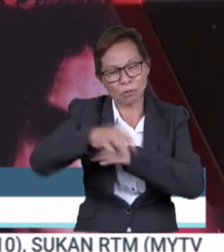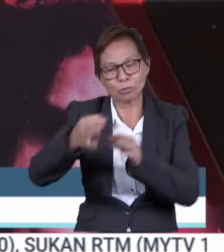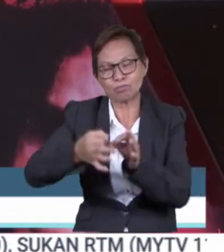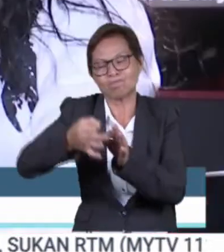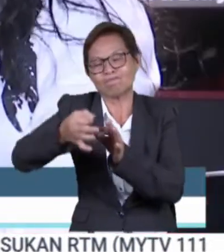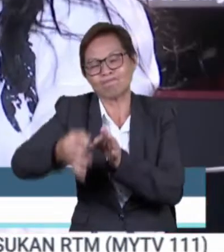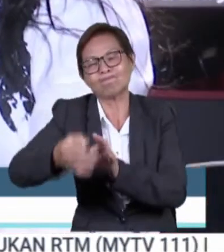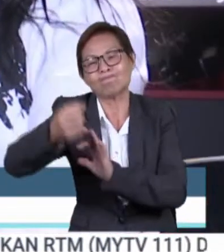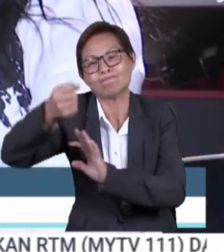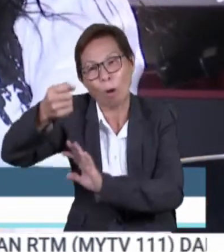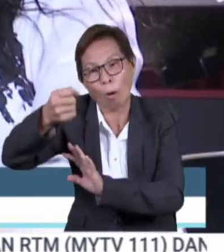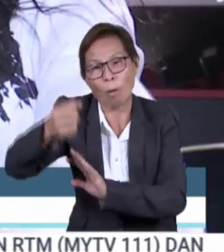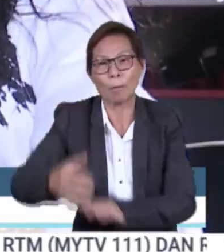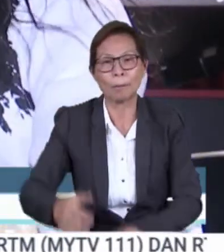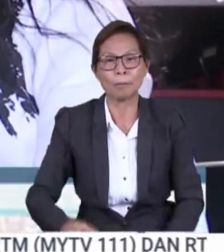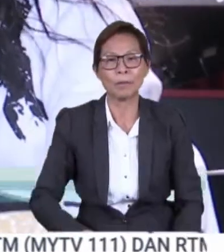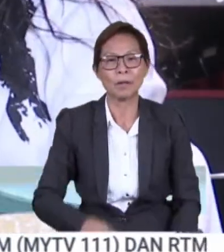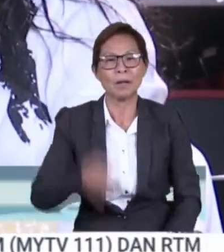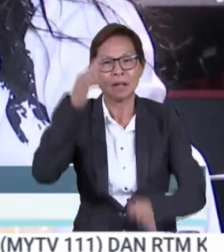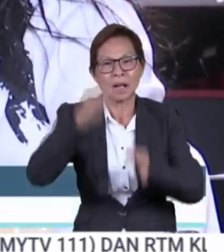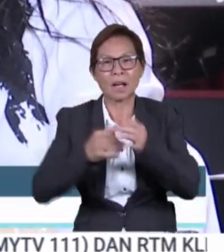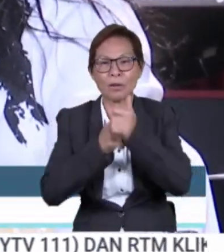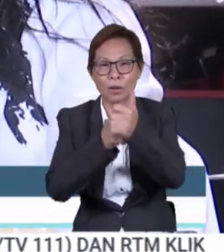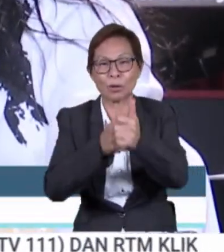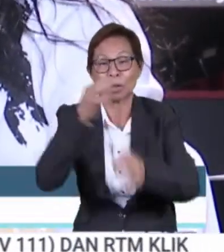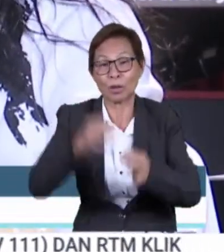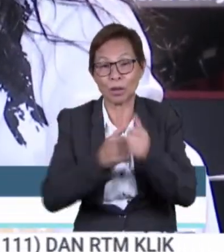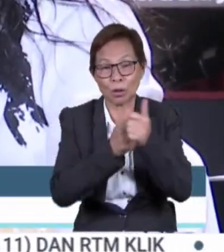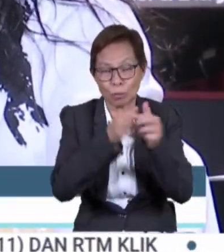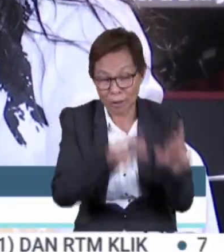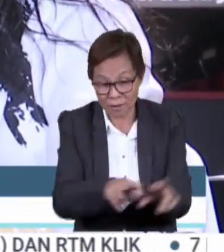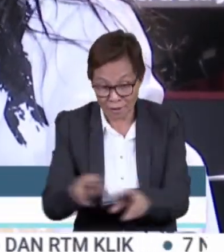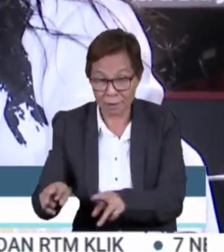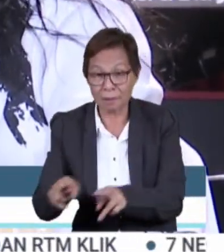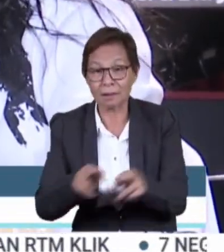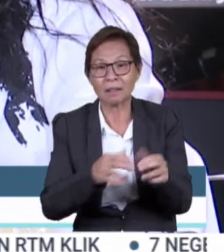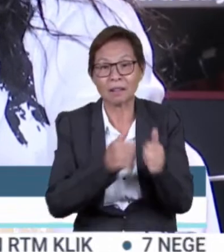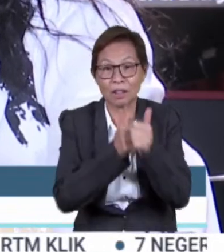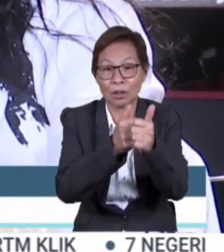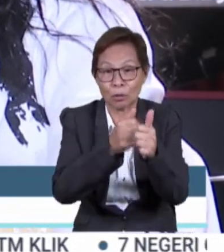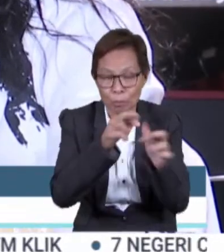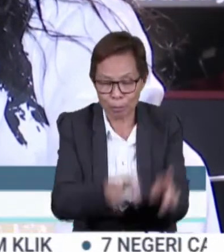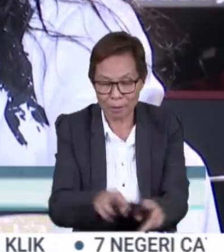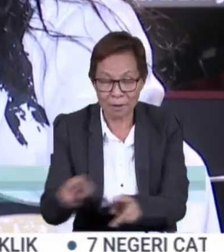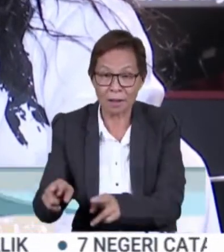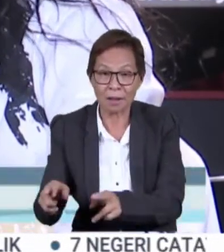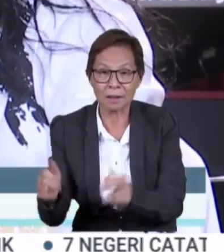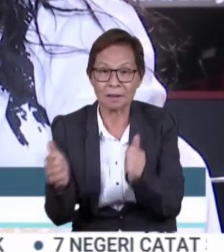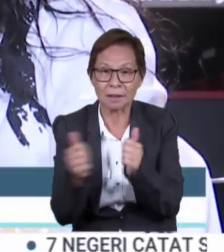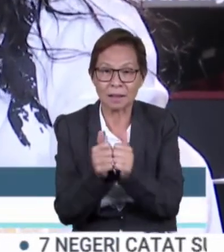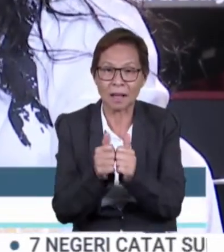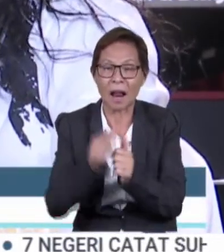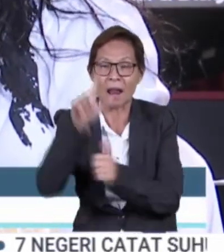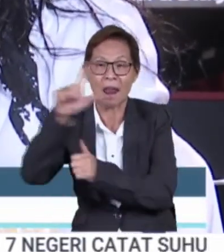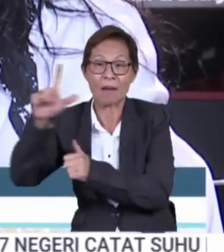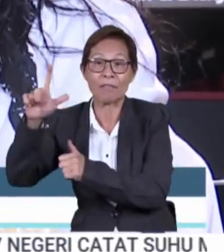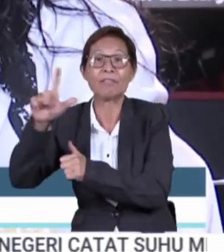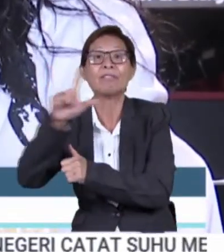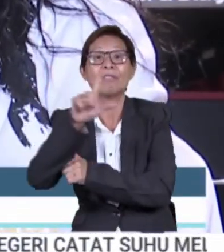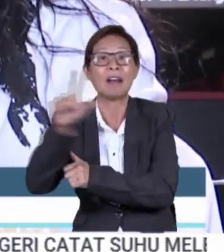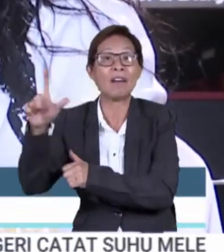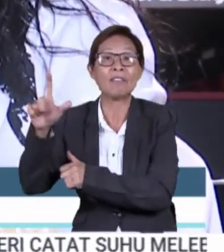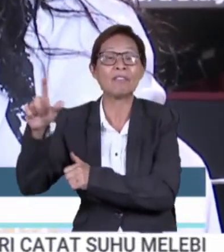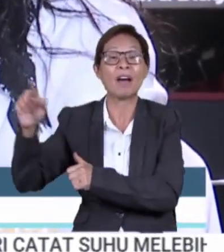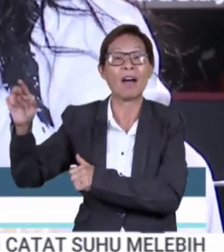ditangguhkan. Kalau nak ikutkan saya punya perancangan ni dengan Left Handed ni,